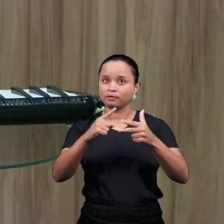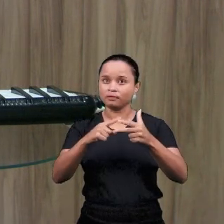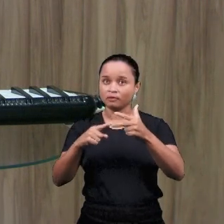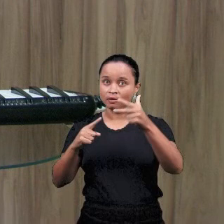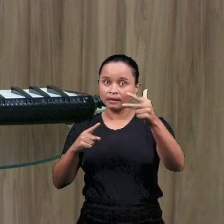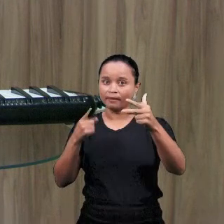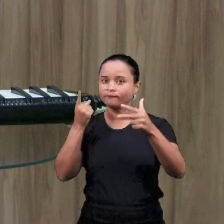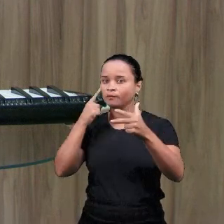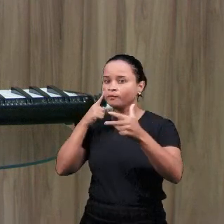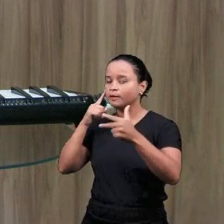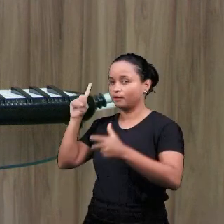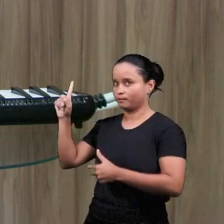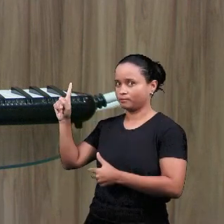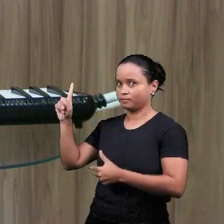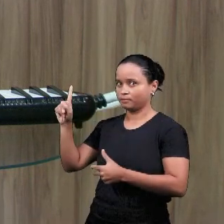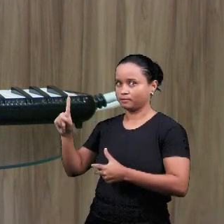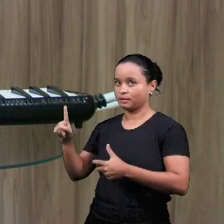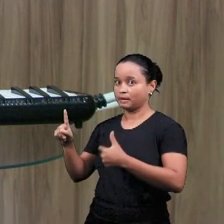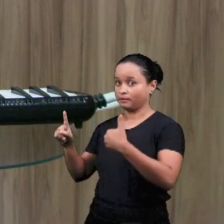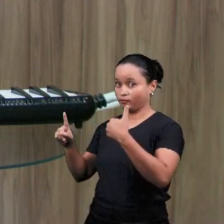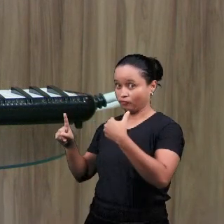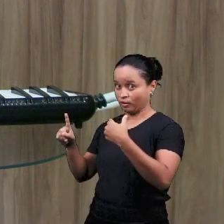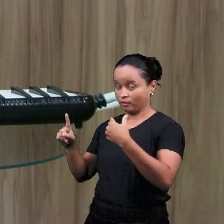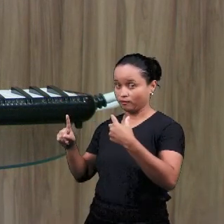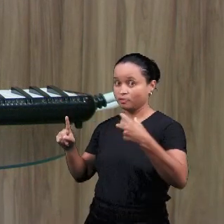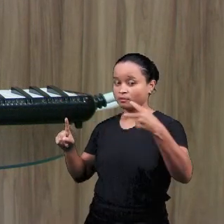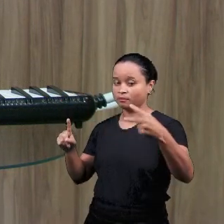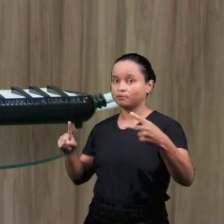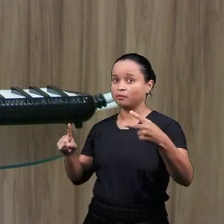position. Regardez, le trou de derrière bouché.